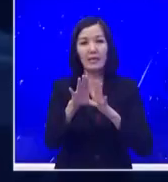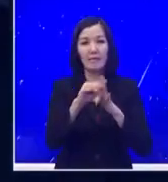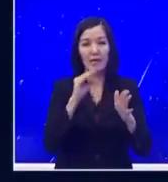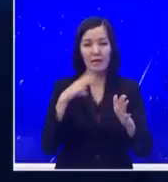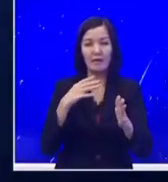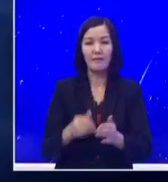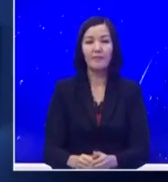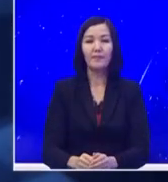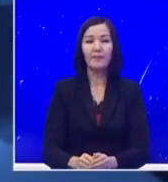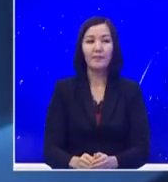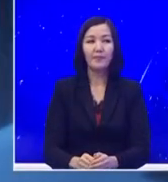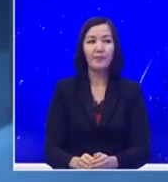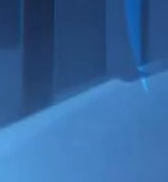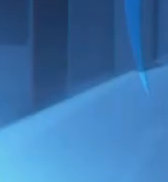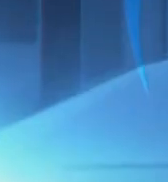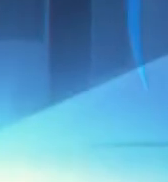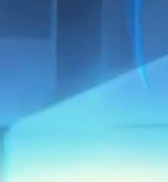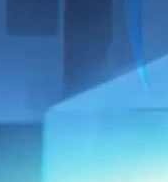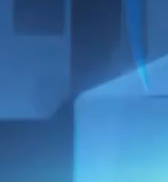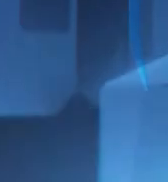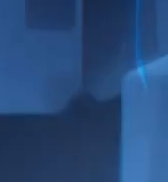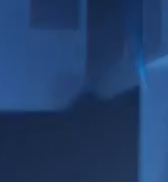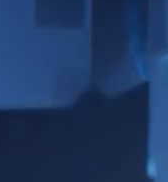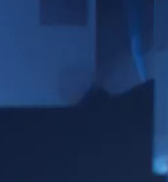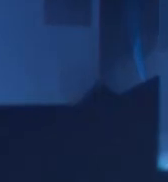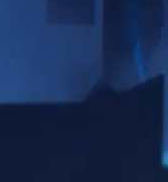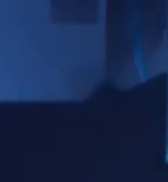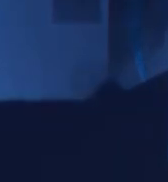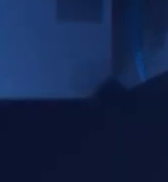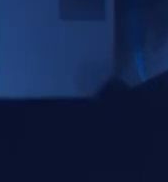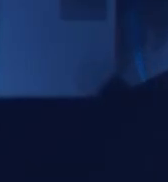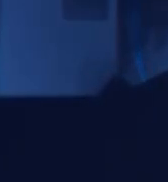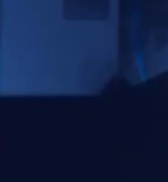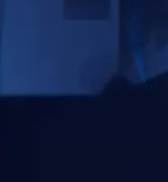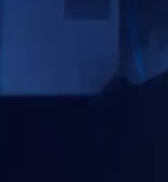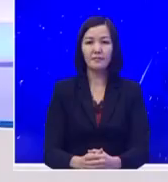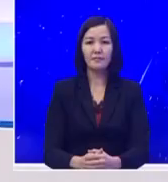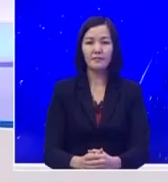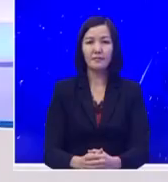танылды. Кәмшат Мұхамеджан, Абзал Нүсіп, Жетісу арнасы, Талдықорған.